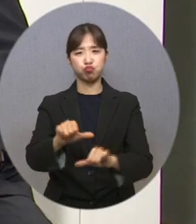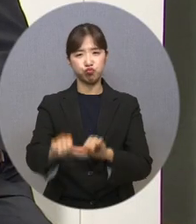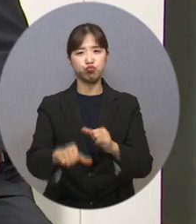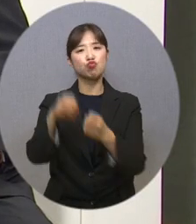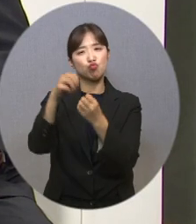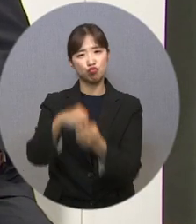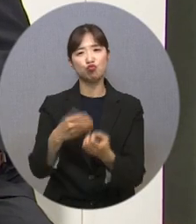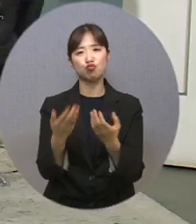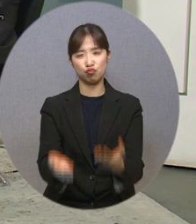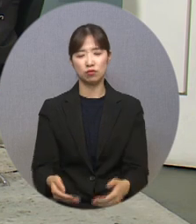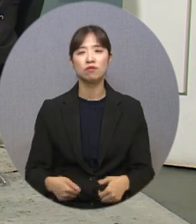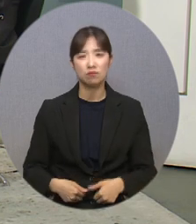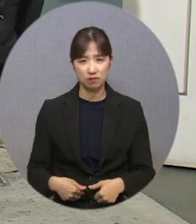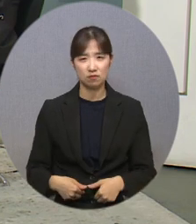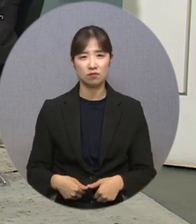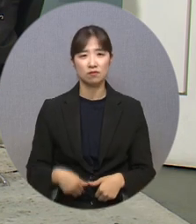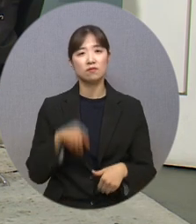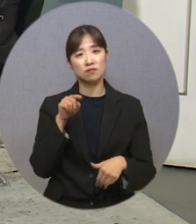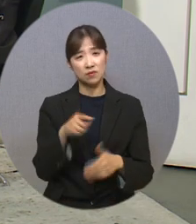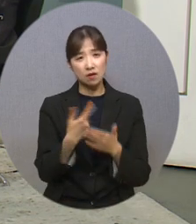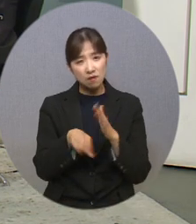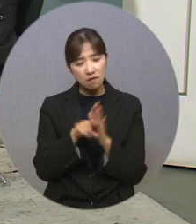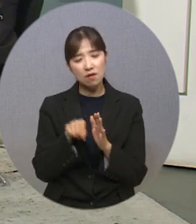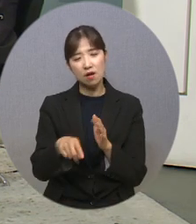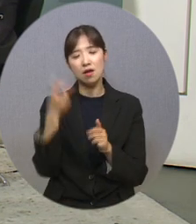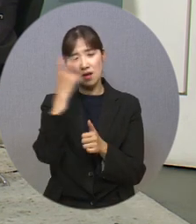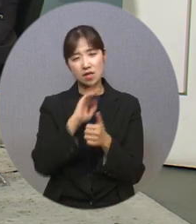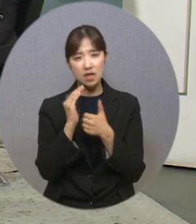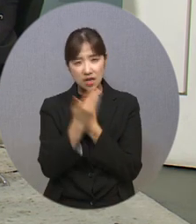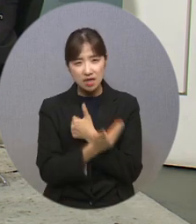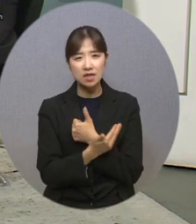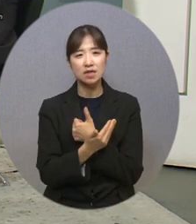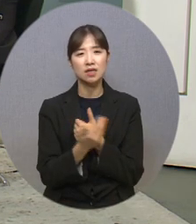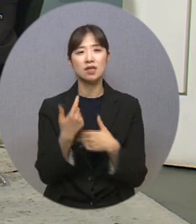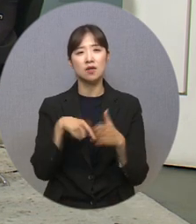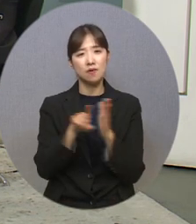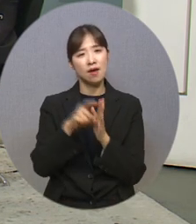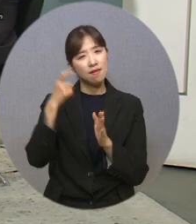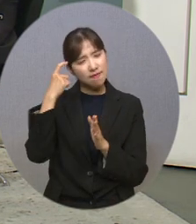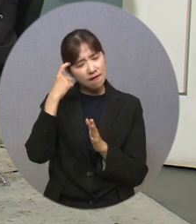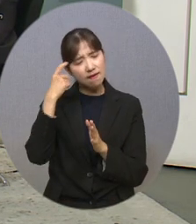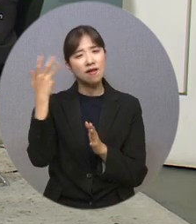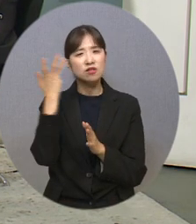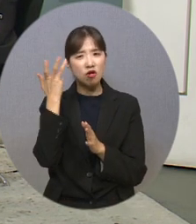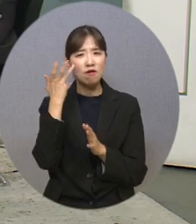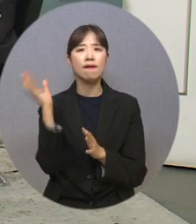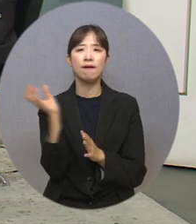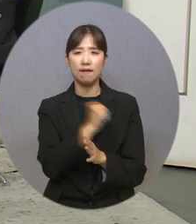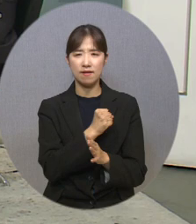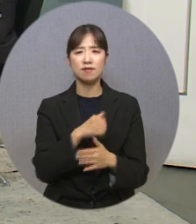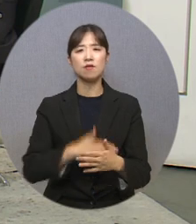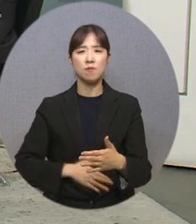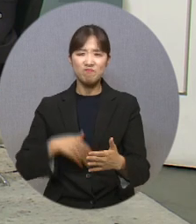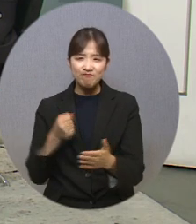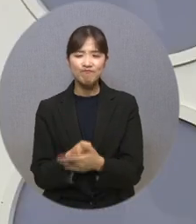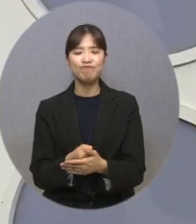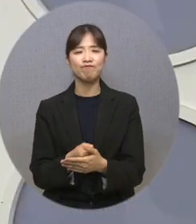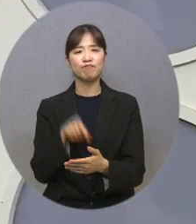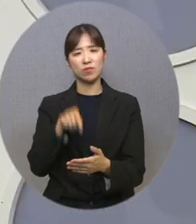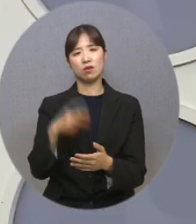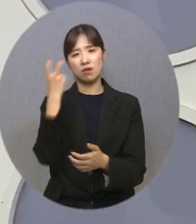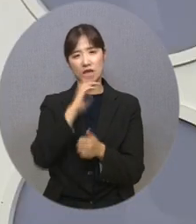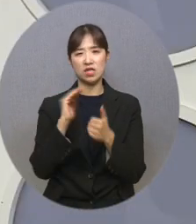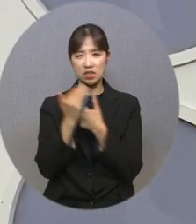되고요. 그러기 위해서는 이 땅을 지켜낼 수 있는 그런 사상과 철학을 가지고 담대하게 이 땅을 지켜주신